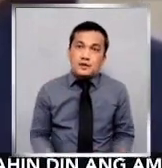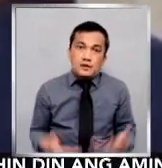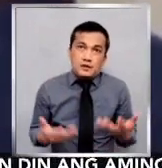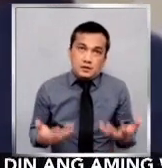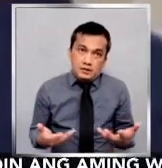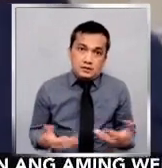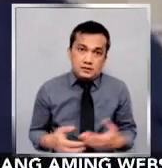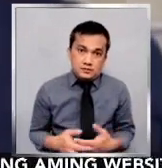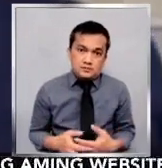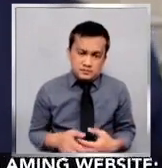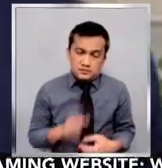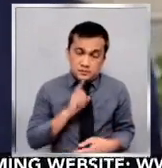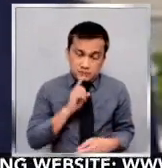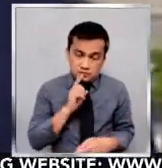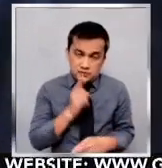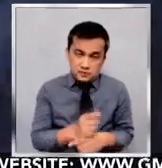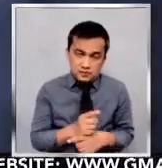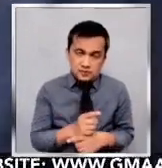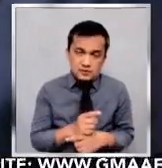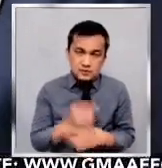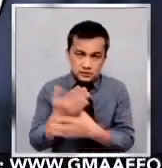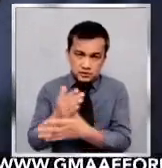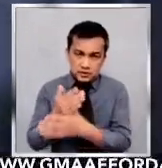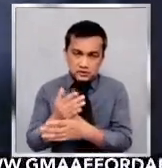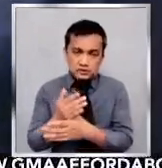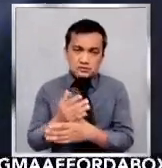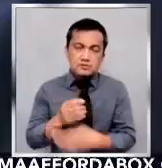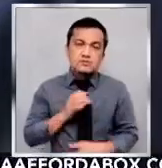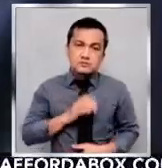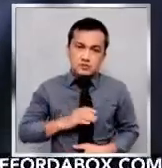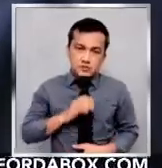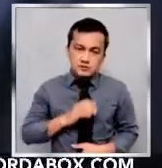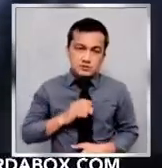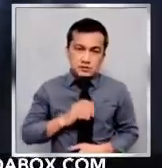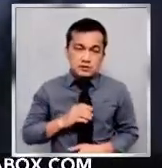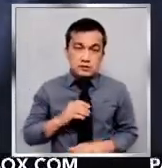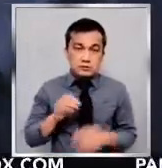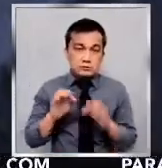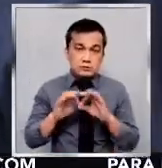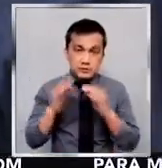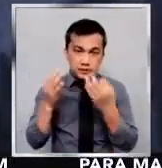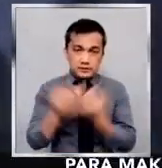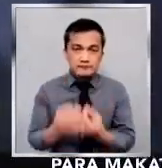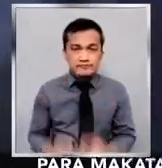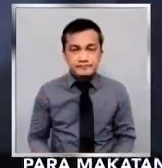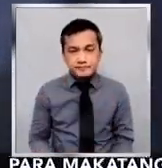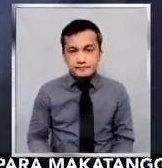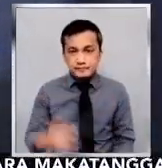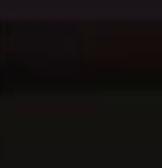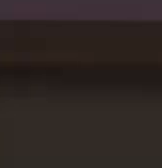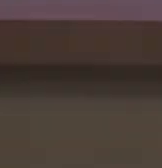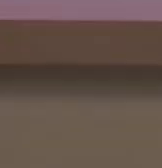we really share the grief of the family. Katrina Son, Nakatutok, 24 Oras.